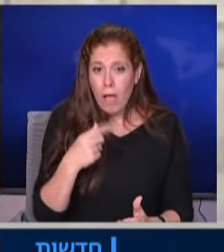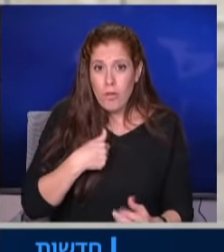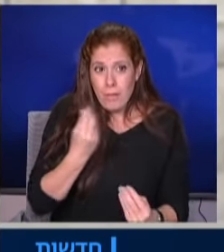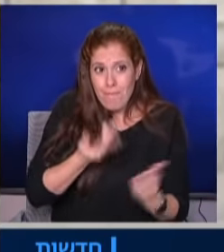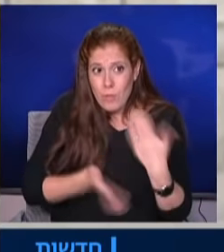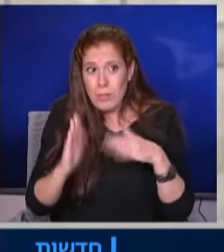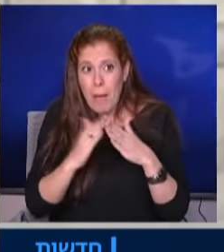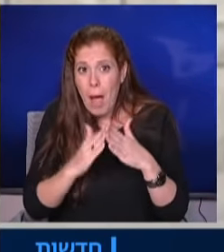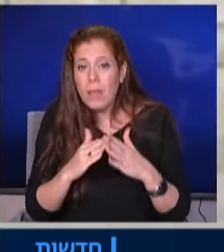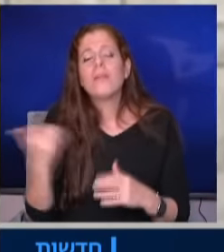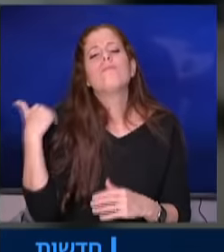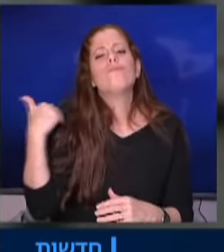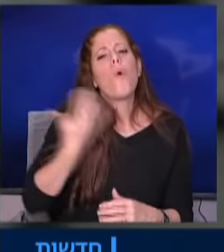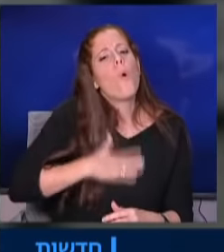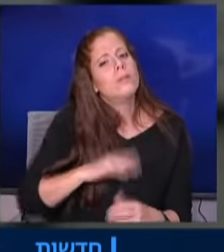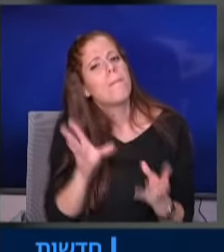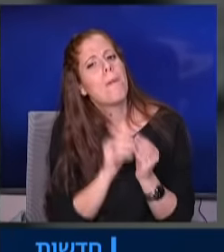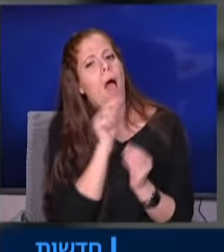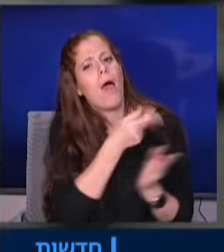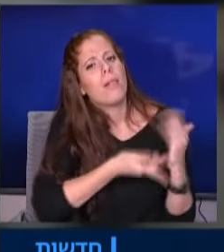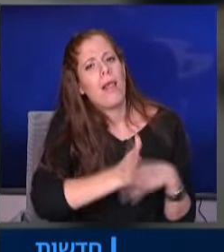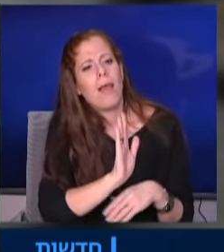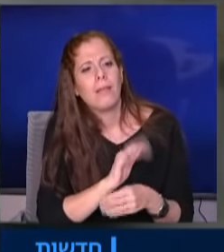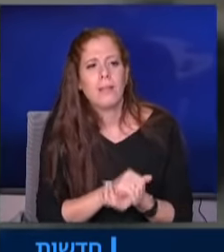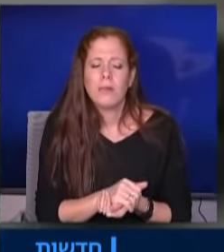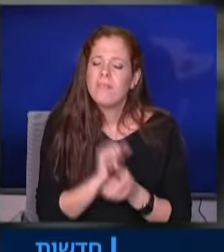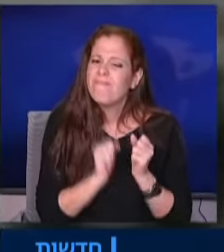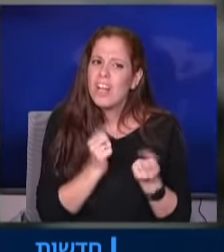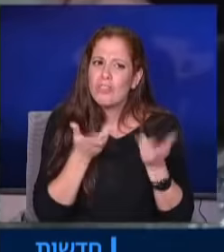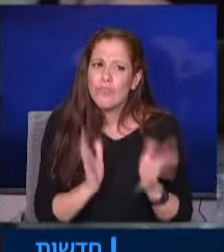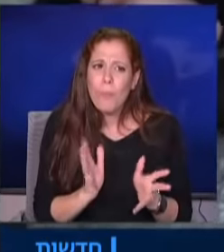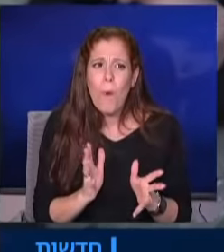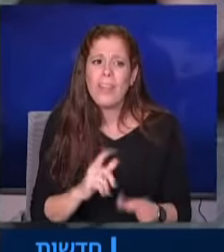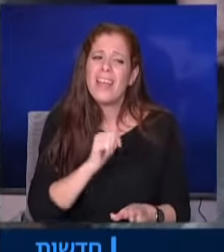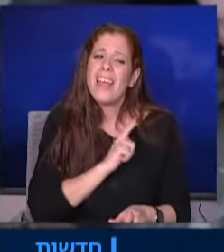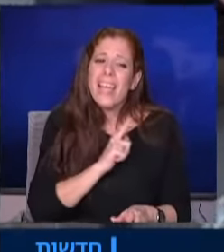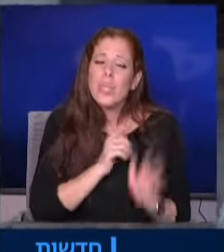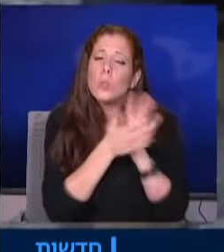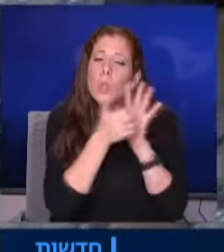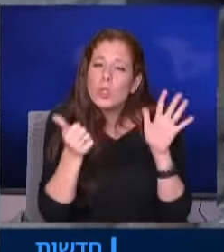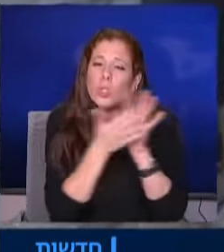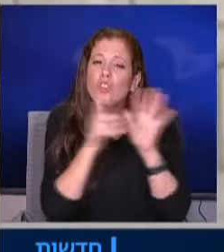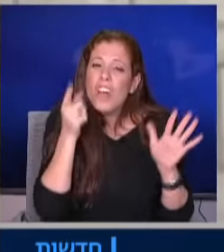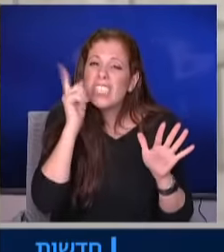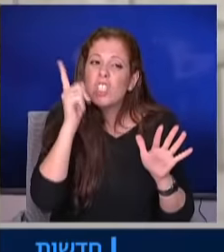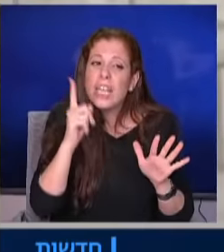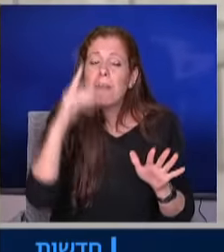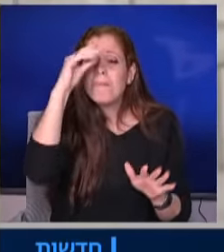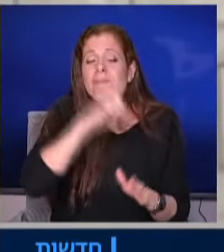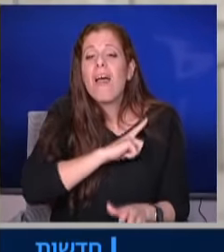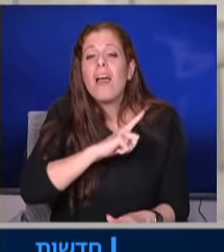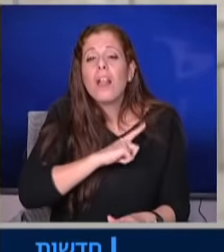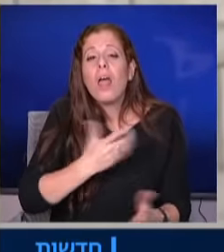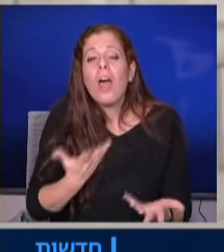وين رايح بدي اجي معك والله يعني صعب كثير يعني استنيناه يعني يعني استنيناه من